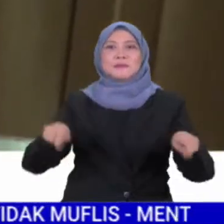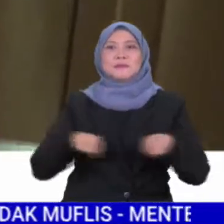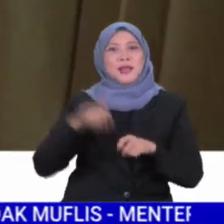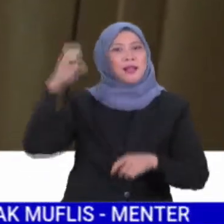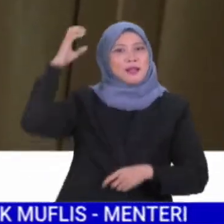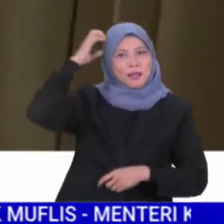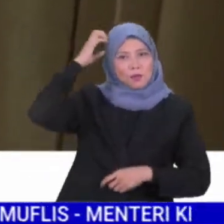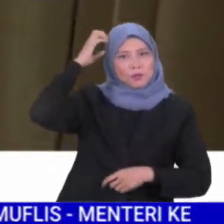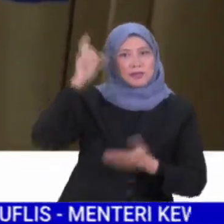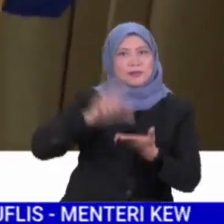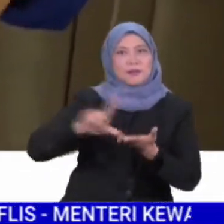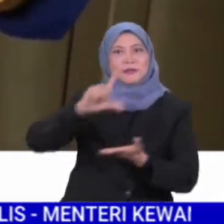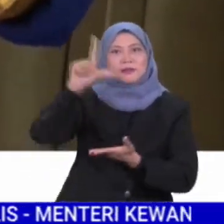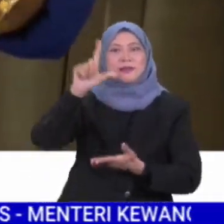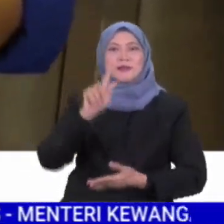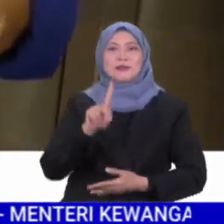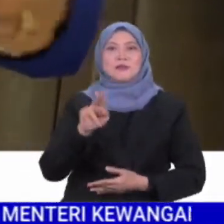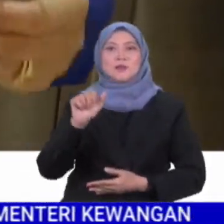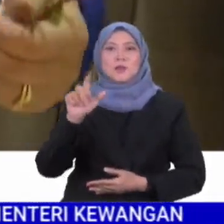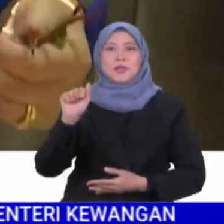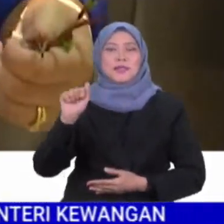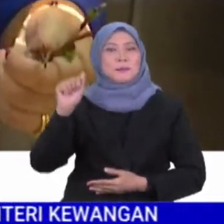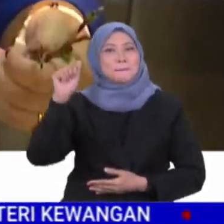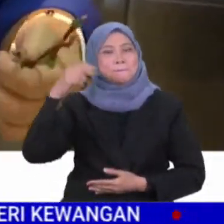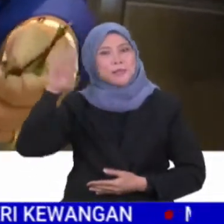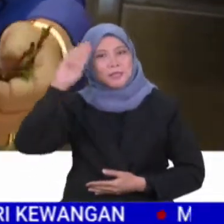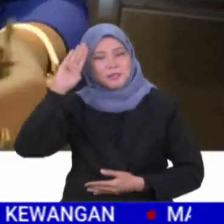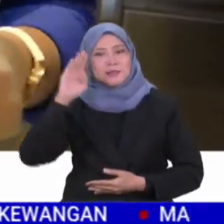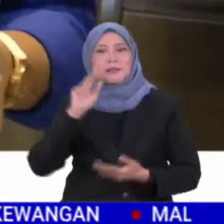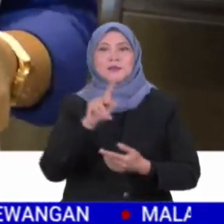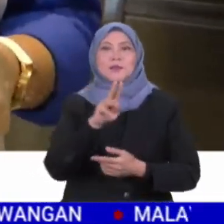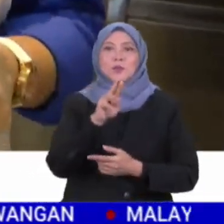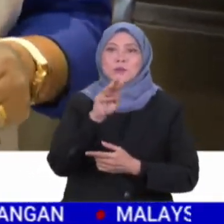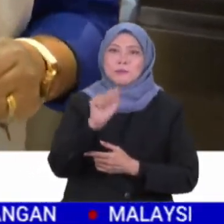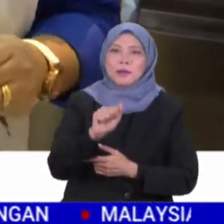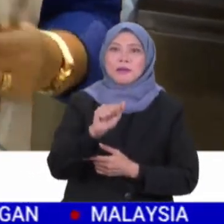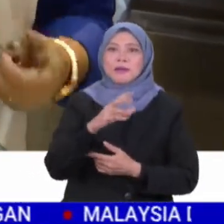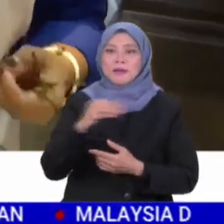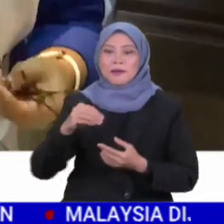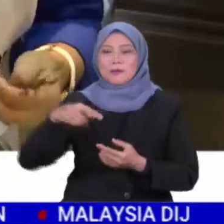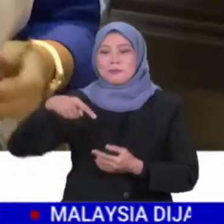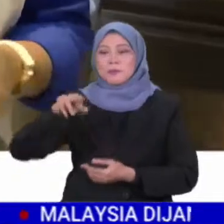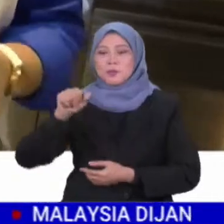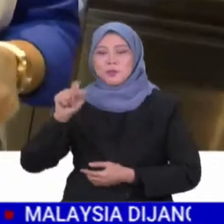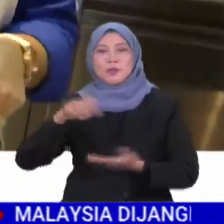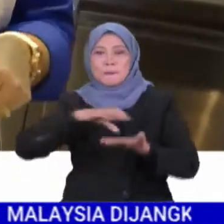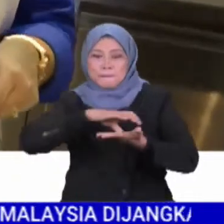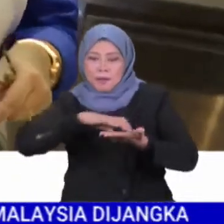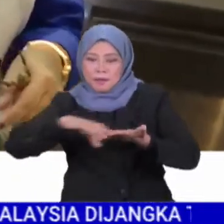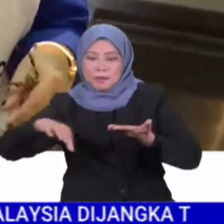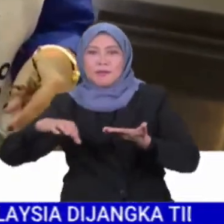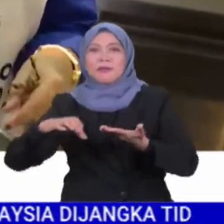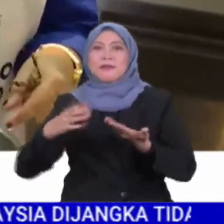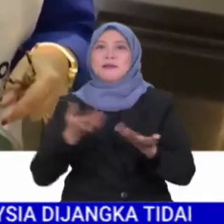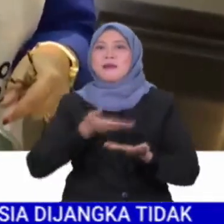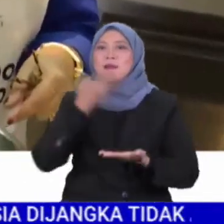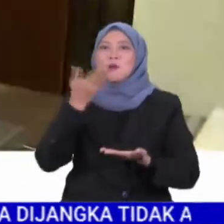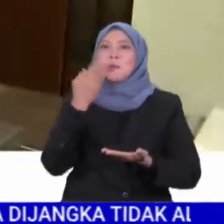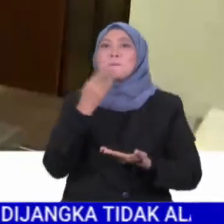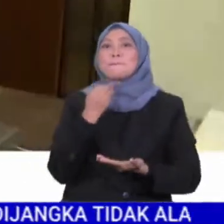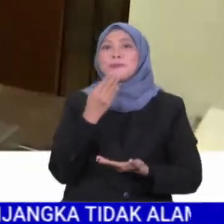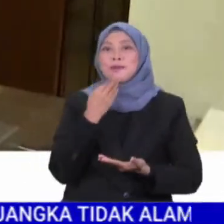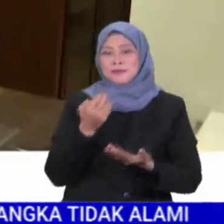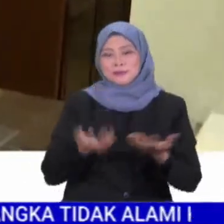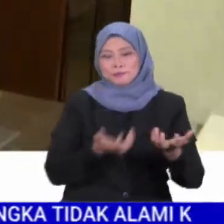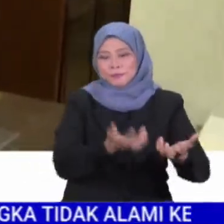Laos adalah laksa Kuala Perlis, kurma daging Perlis, pulut mangga harum manis dan pekasam Perlis. Ia dihidang kepada